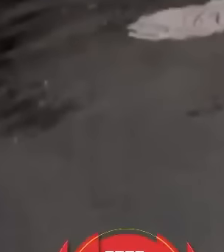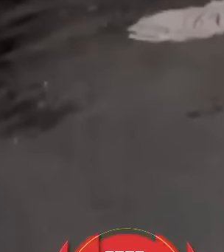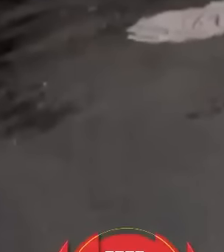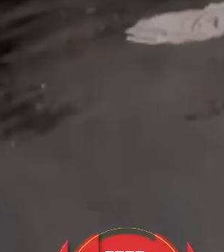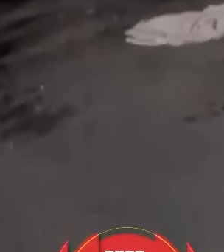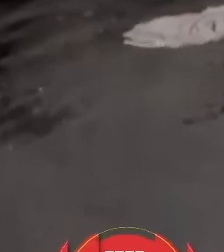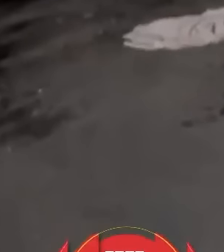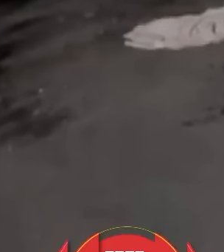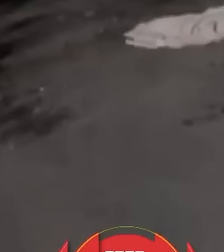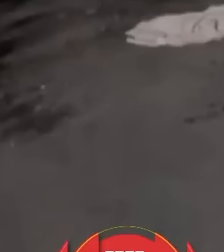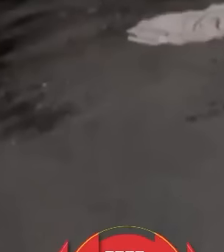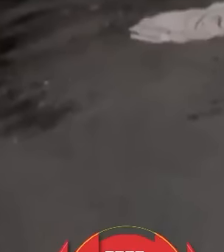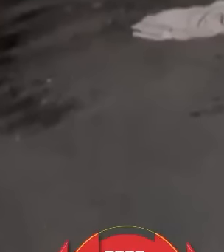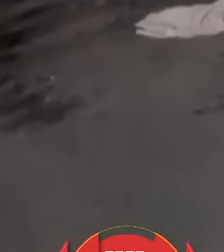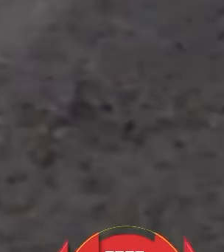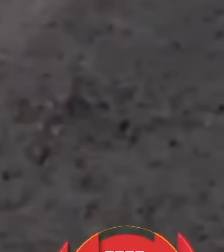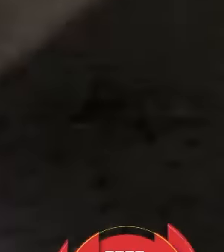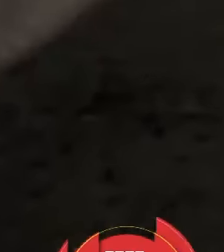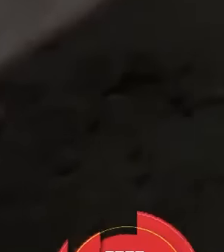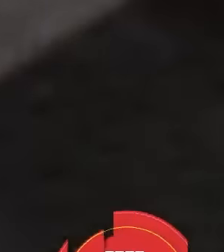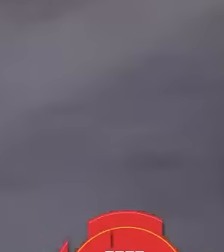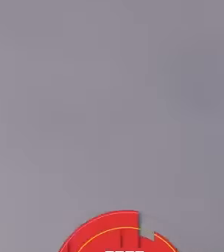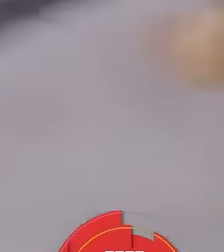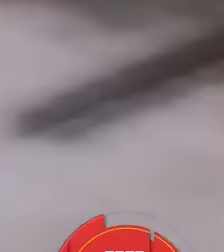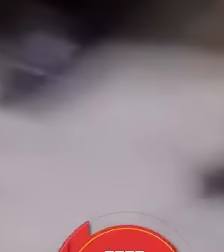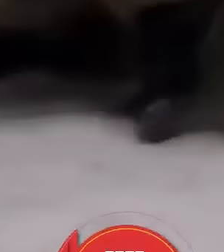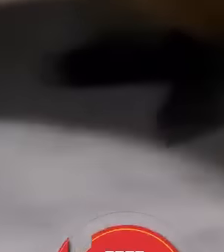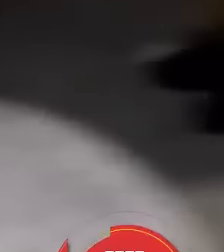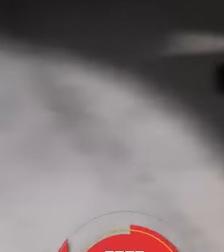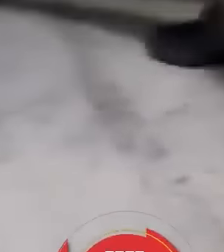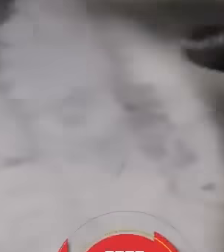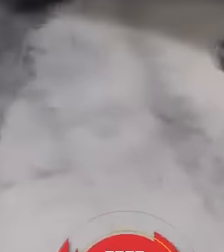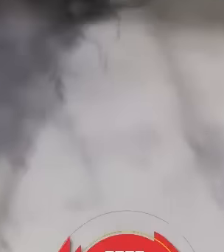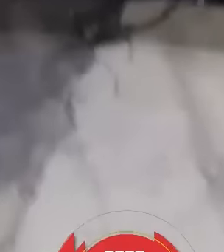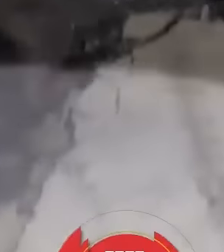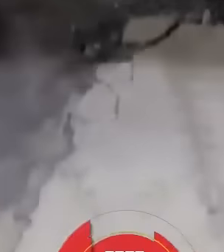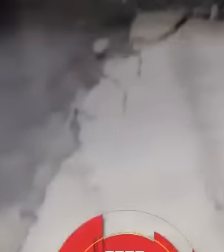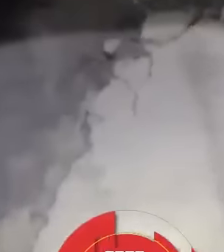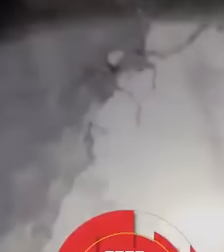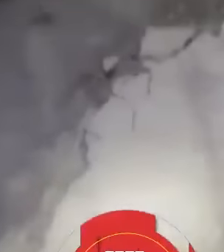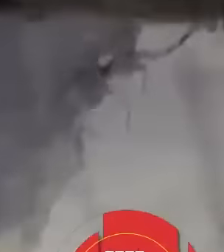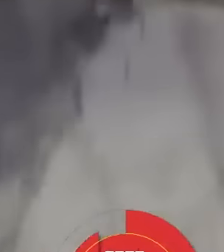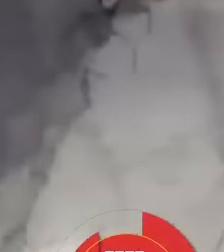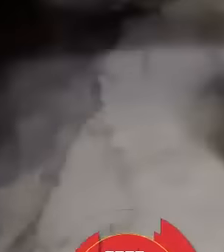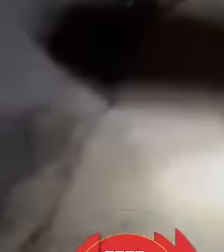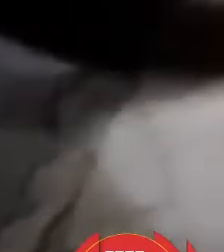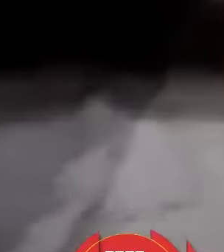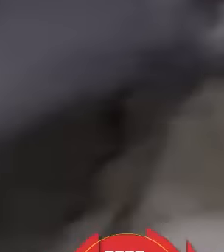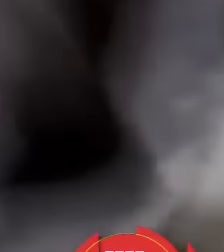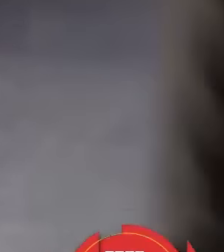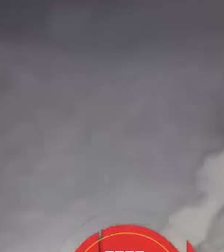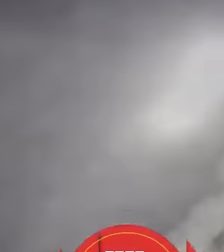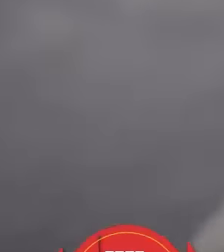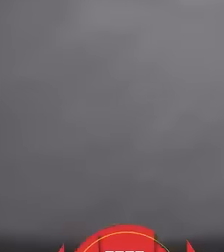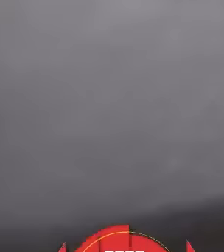เอาไว้ได้แล้วนะคะ อันนี้ขออีกสักนิดหนึ่งนะผู้ชมจังหวะเจอมันก็คือเราอ่านแล้วตลกอะนะแต่คนเจอคงขนลุ